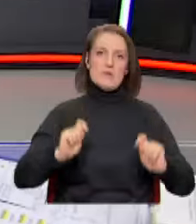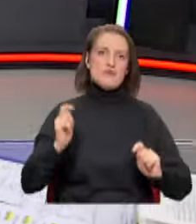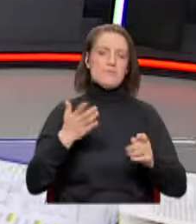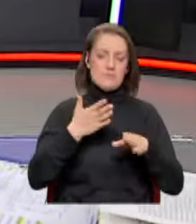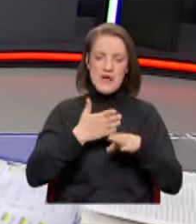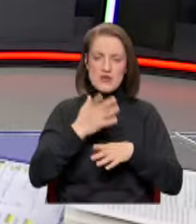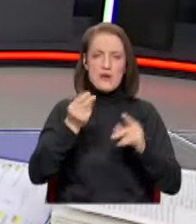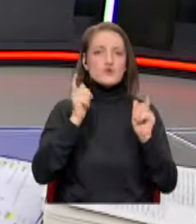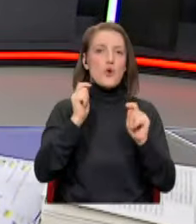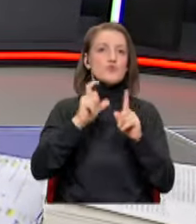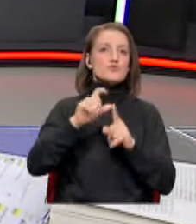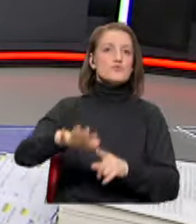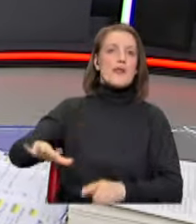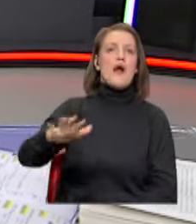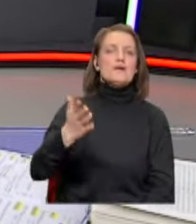hatırlattıkları